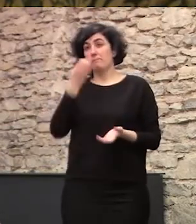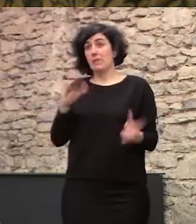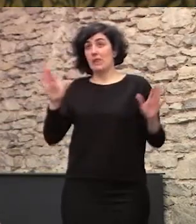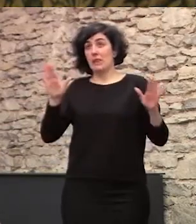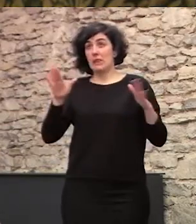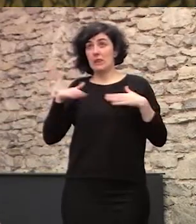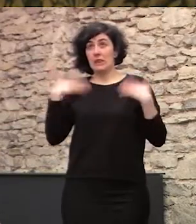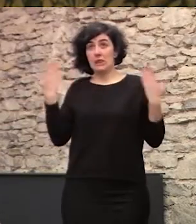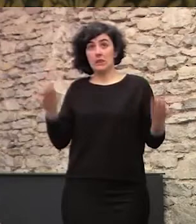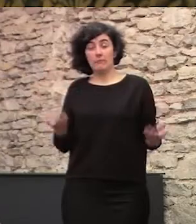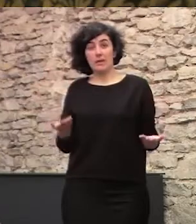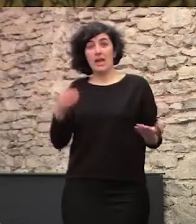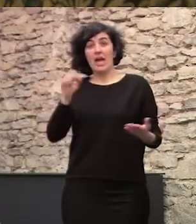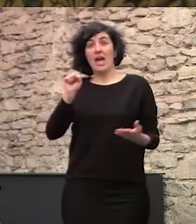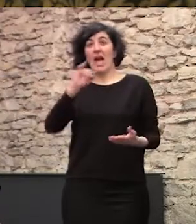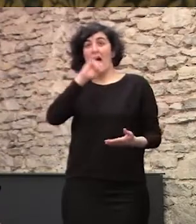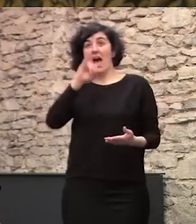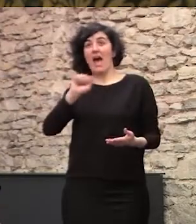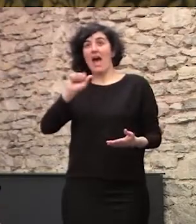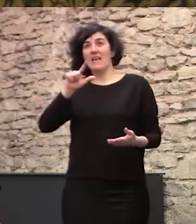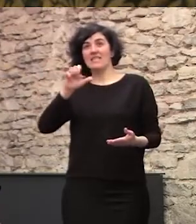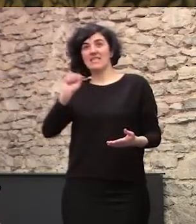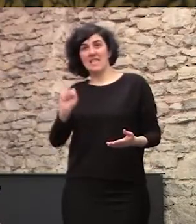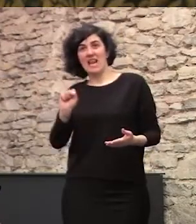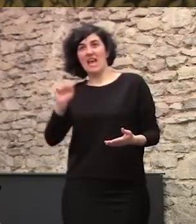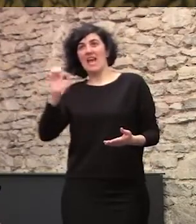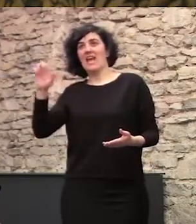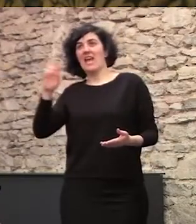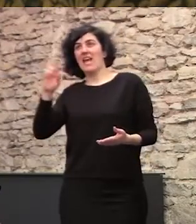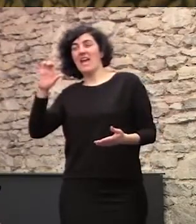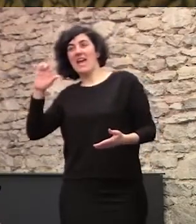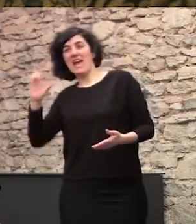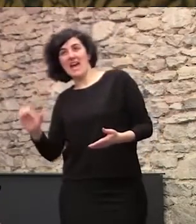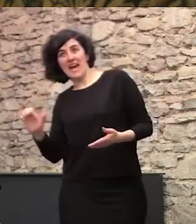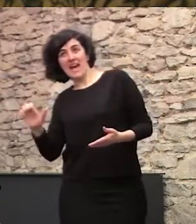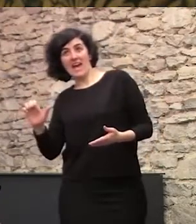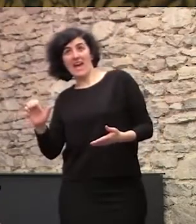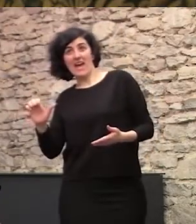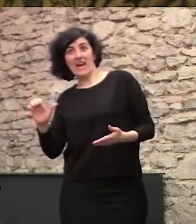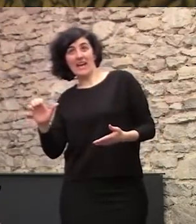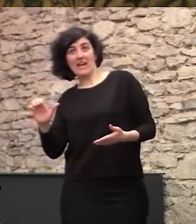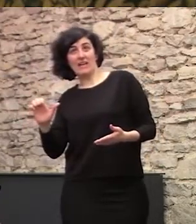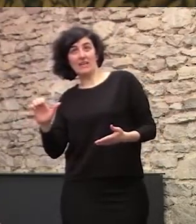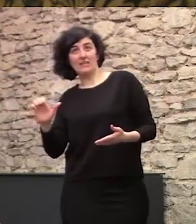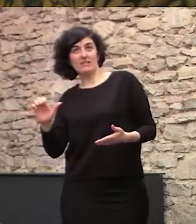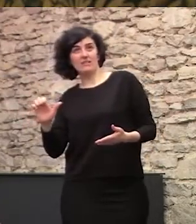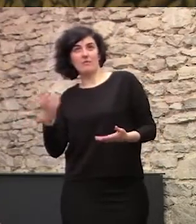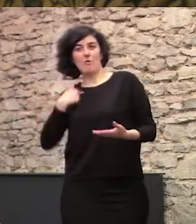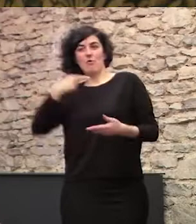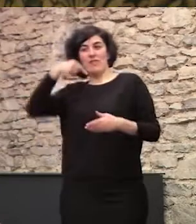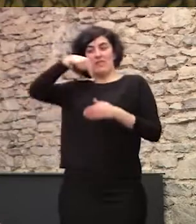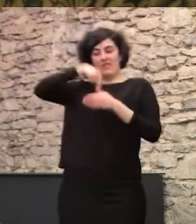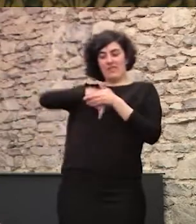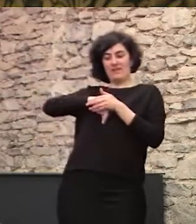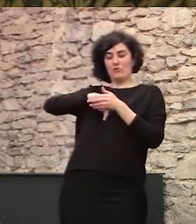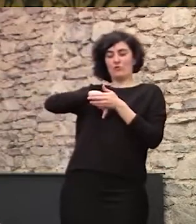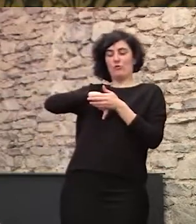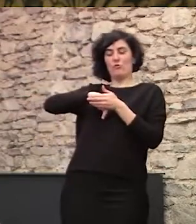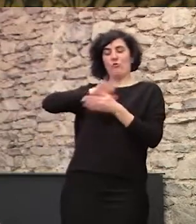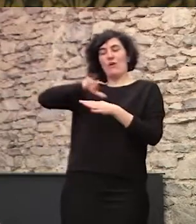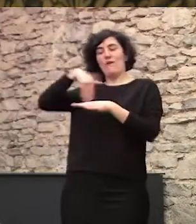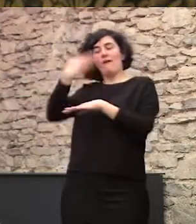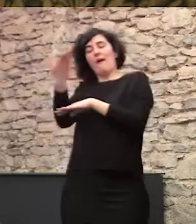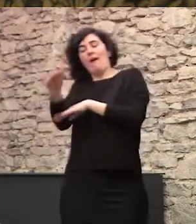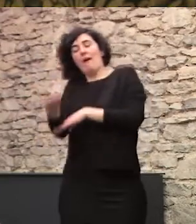derrepentean, azala erre, ez, erraietatik, barruko borborretatik azalera joan zaigu, korputzetik